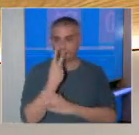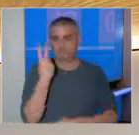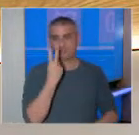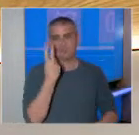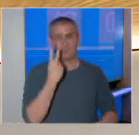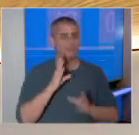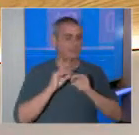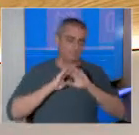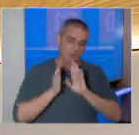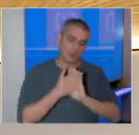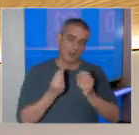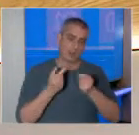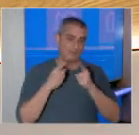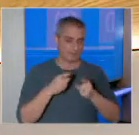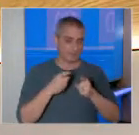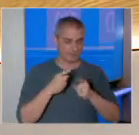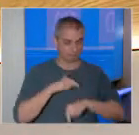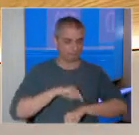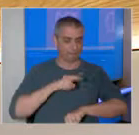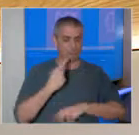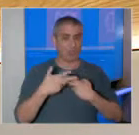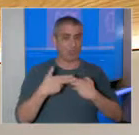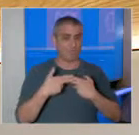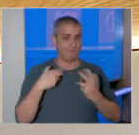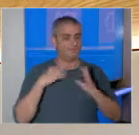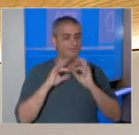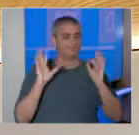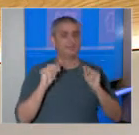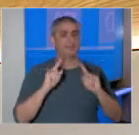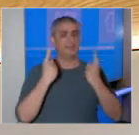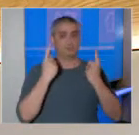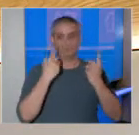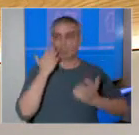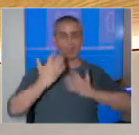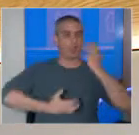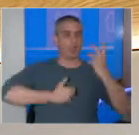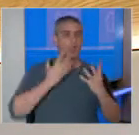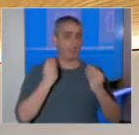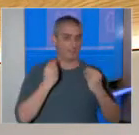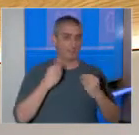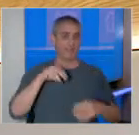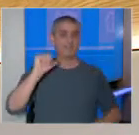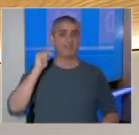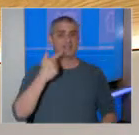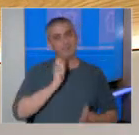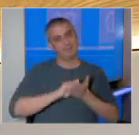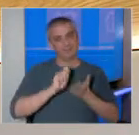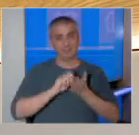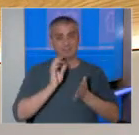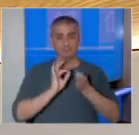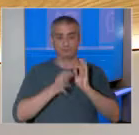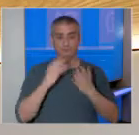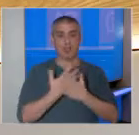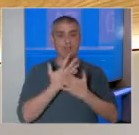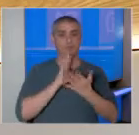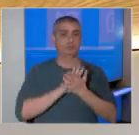כמובן עם כל הדברים האלו בשעה הקרובה. מתחילים עם האירוע שהסיר רבים. אביעד גליקמן, כתב המשפט של